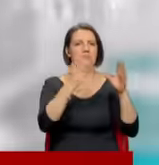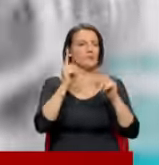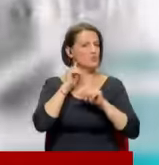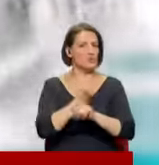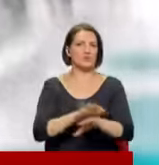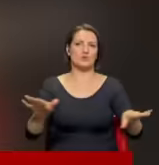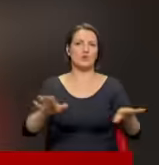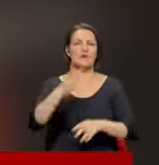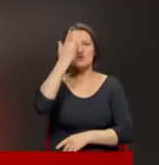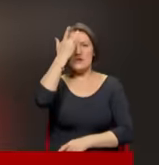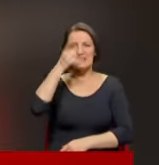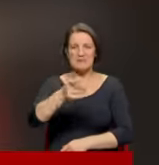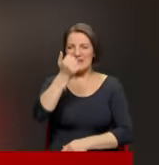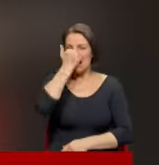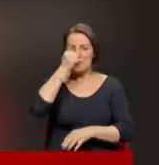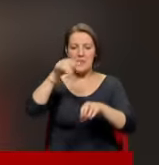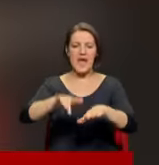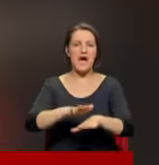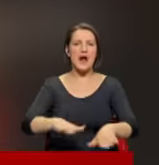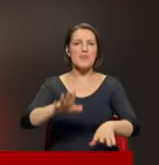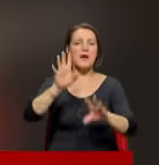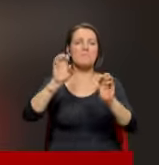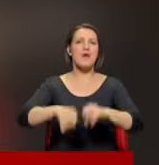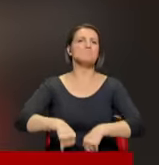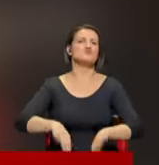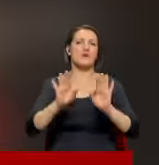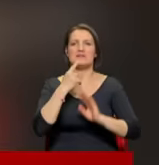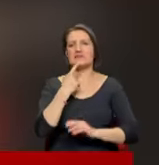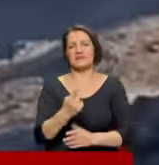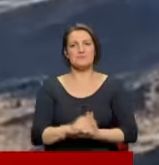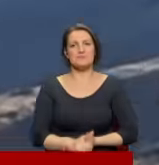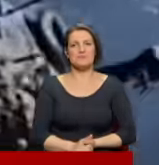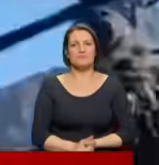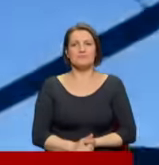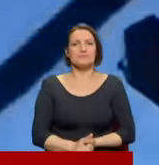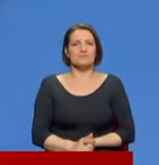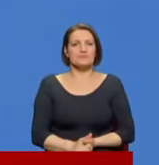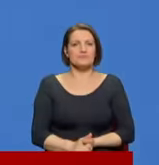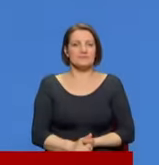duyurdu. Şehidimizin kanını yerde bırakmadık, bırakmayacağız mesajıyla.